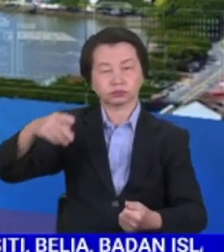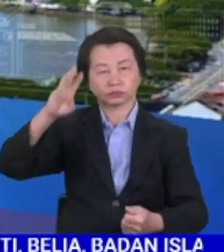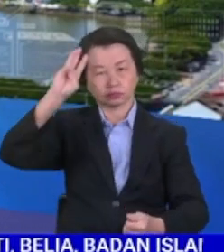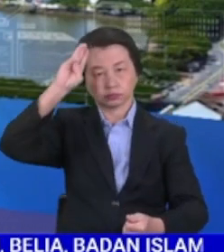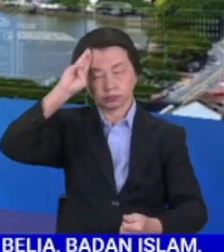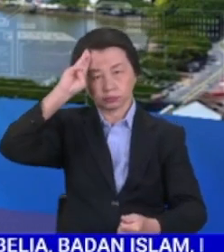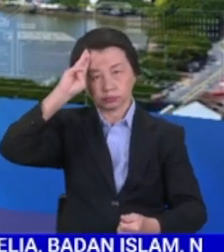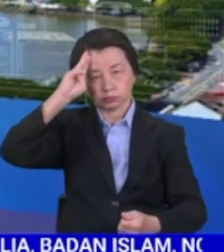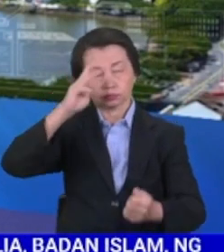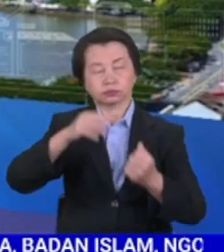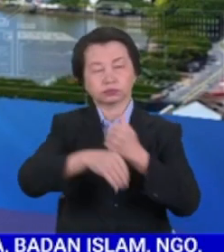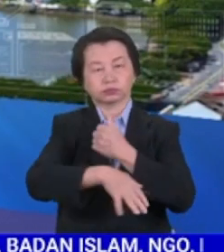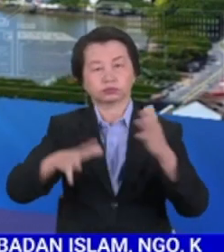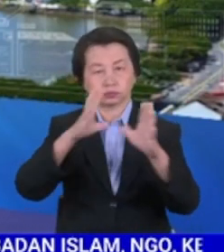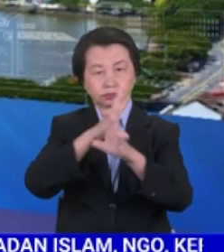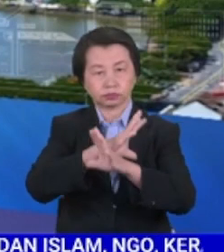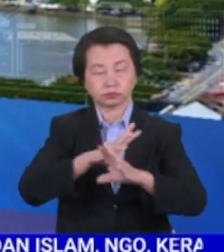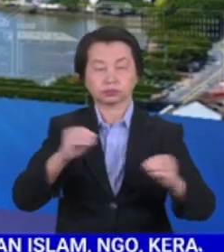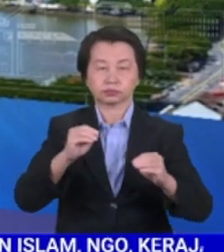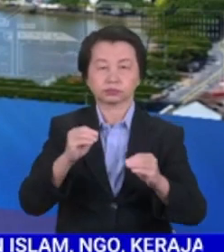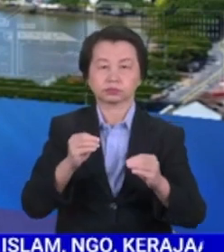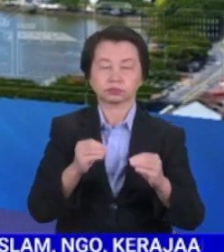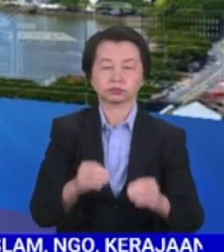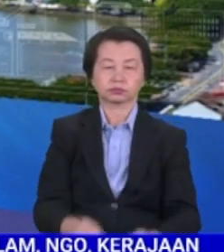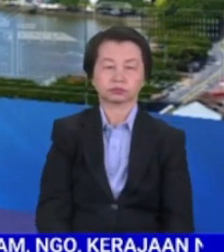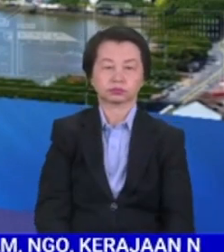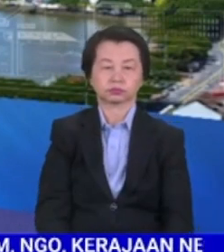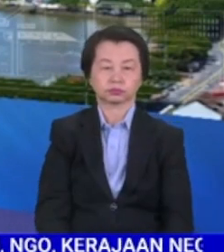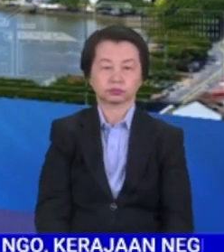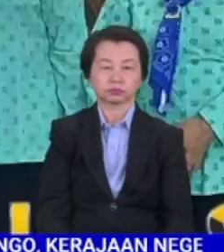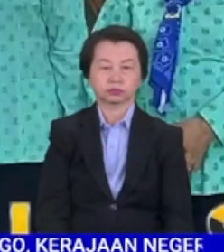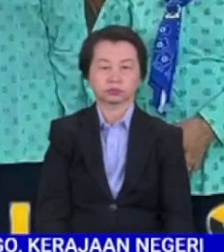Cawangan Sarawak Datuk Dayang Mulia Datuk Awang Daud.